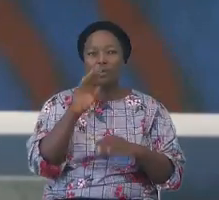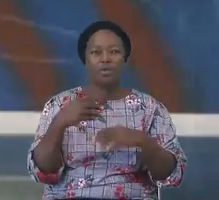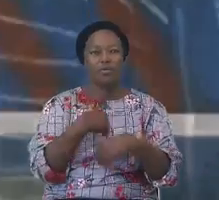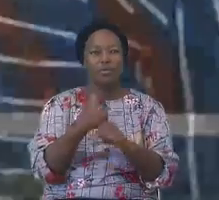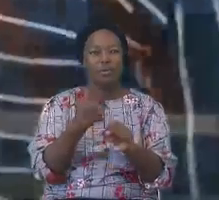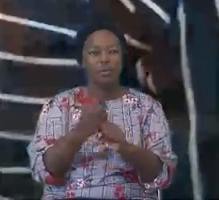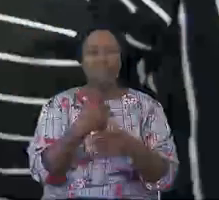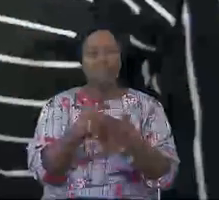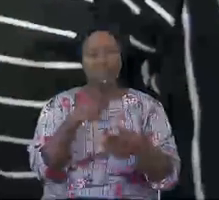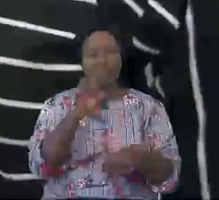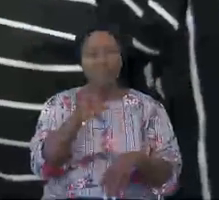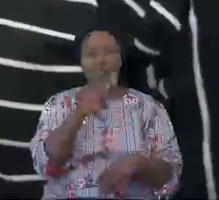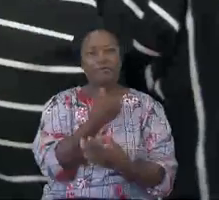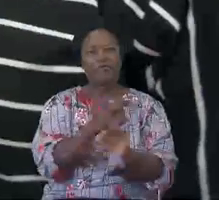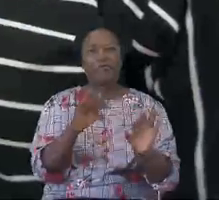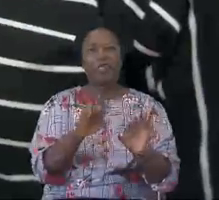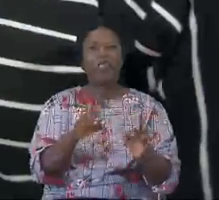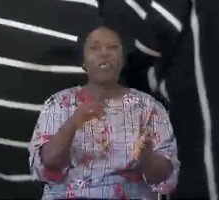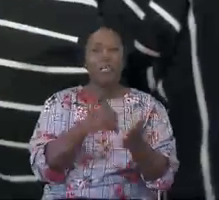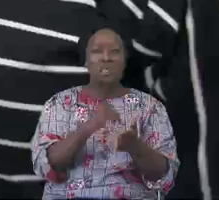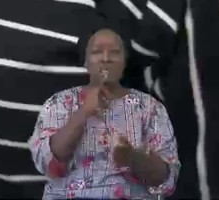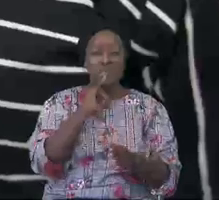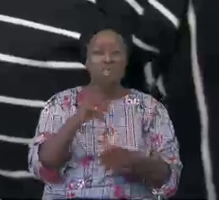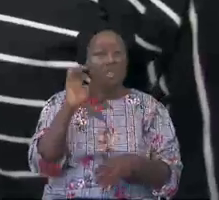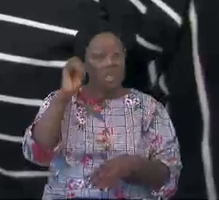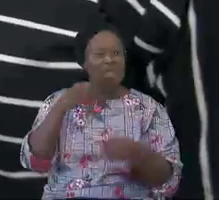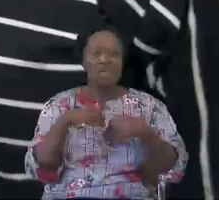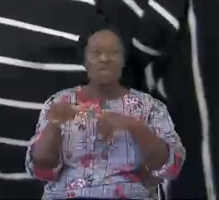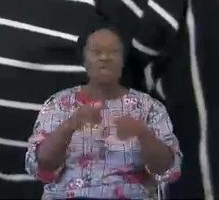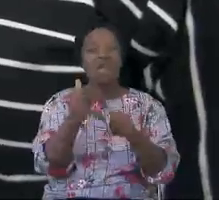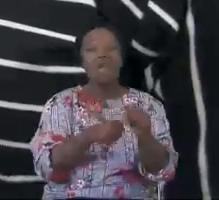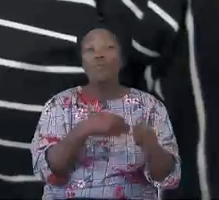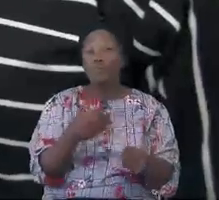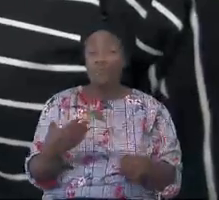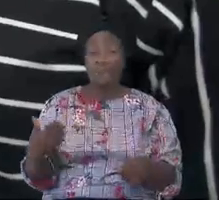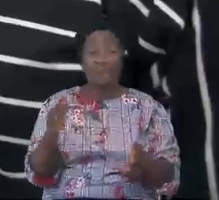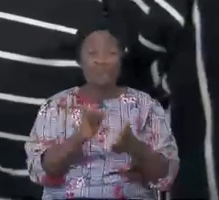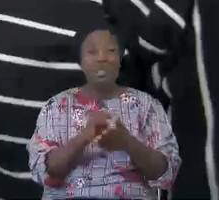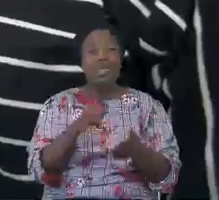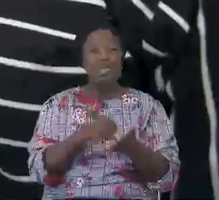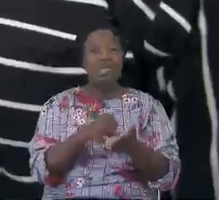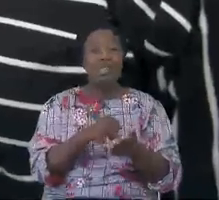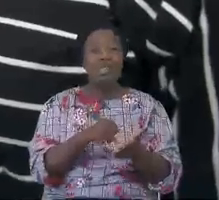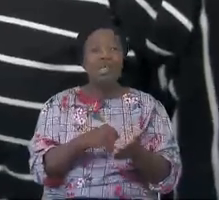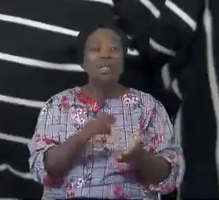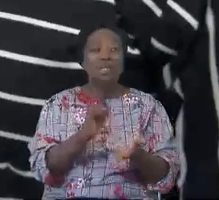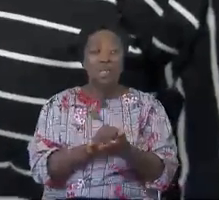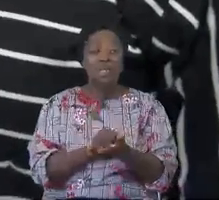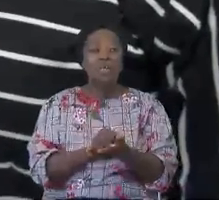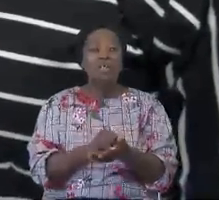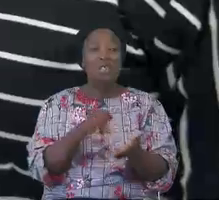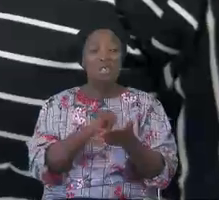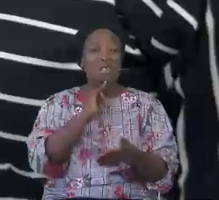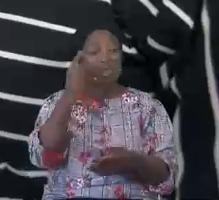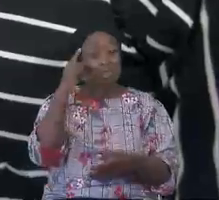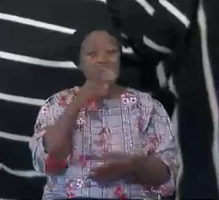Il n'y a pas d'autre sacrifice à faire avant que tu ne sois libéré. C'est fait. Il a